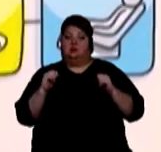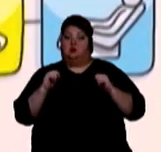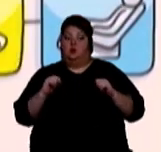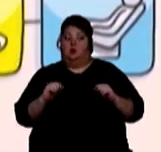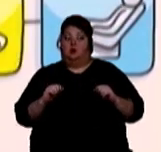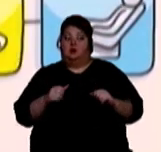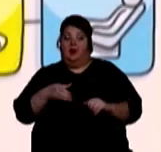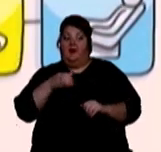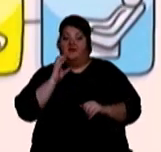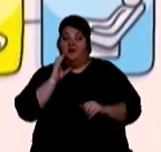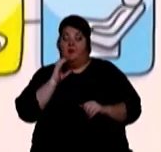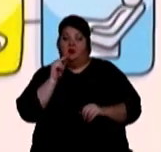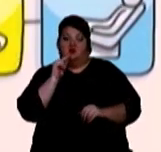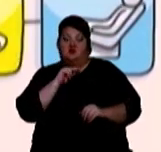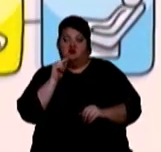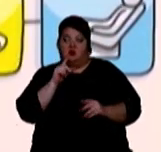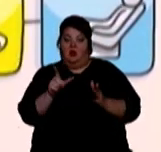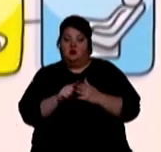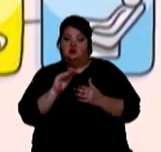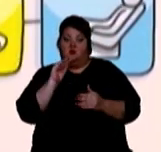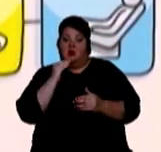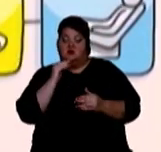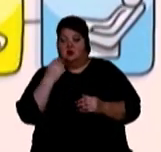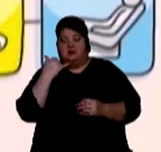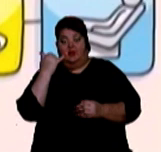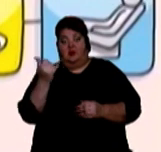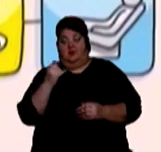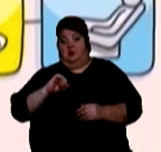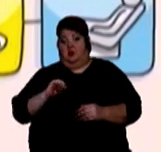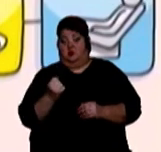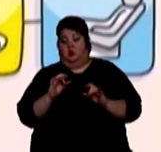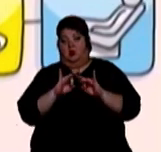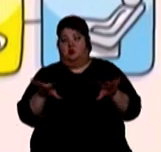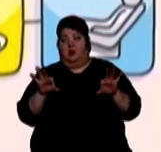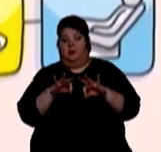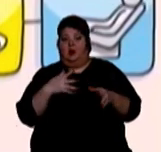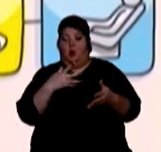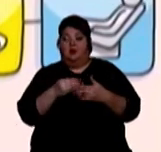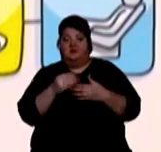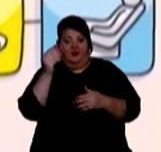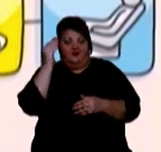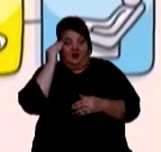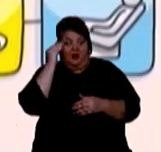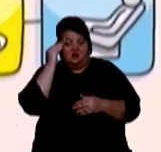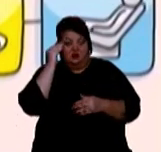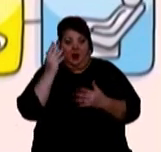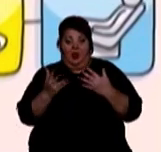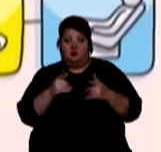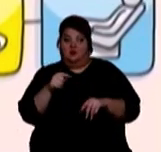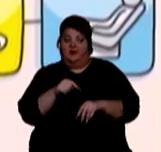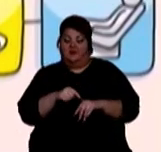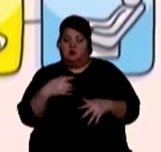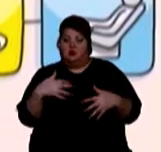Випийте чаю з печивом. Зателефонуйте найкращому другові і розкажіть про свої враження від донорства. Якщо ви